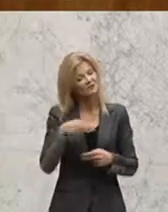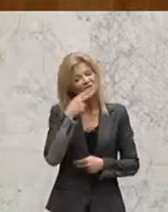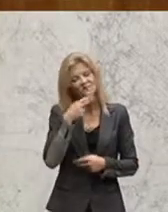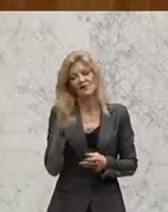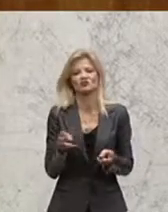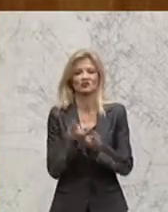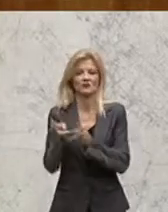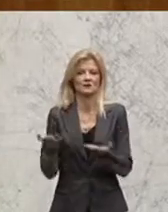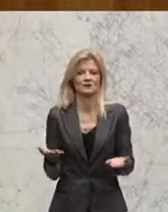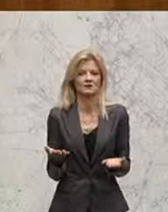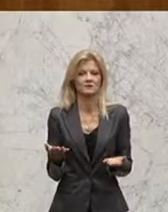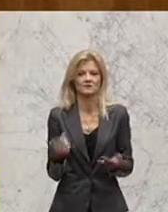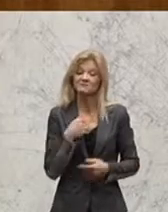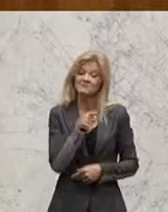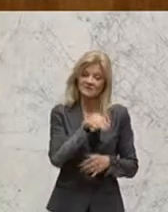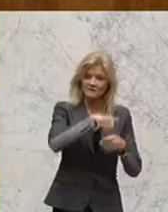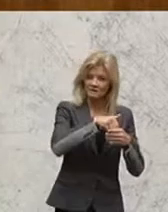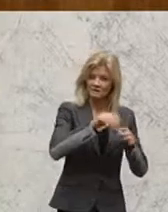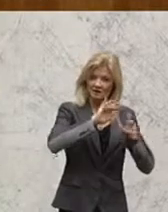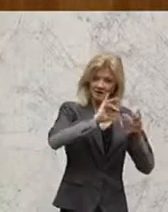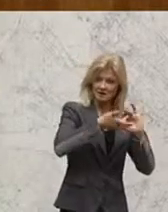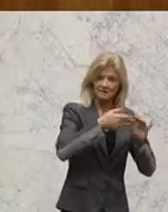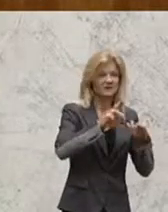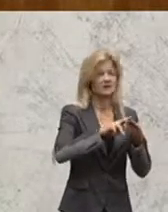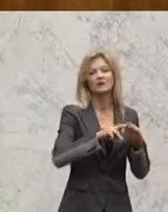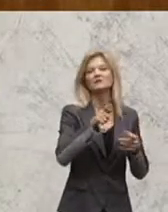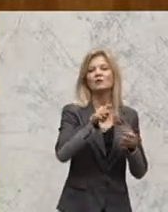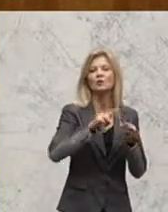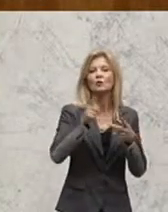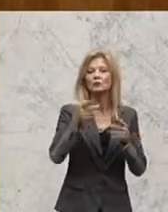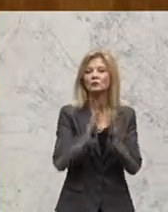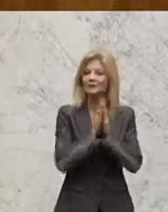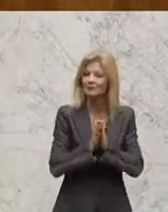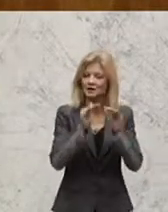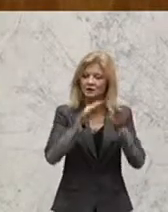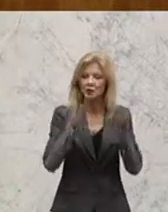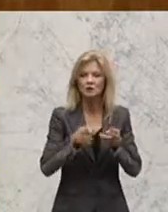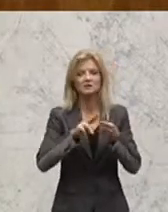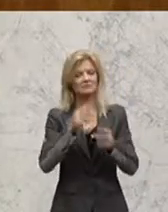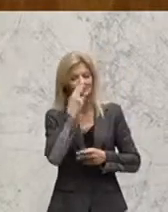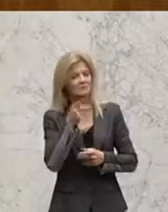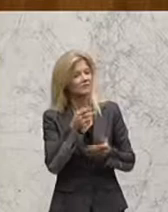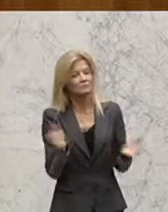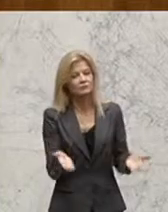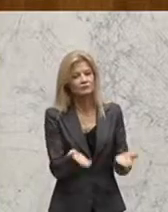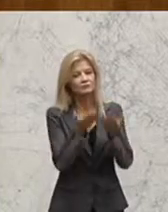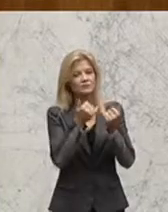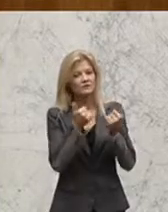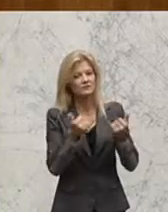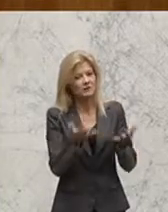Und ich sage, die Radikalisierung im Internet, in Gebetshäusern und auch in den Hinterhöfen werden natürlich dadurch auch vorangetrieben, weil man sieht, dass es keine